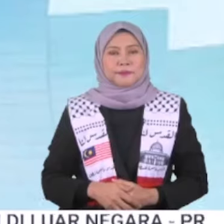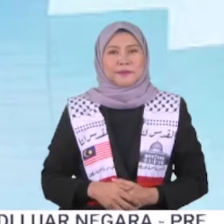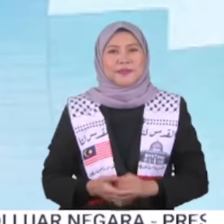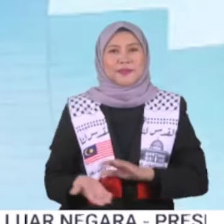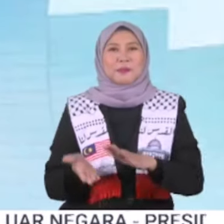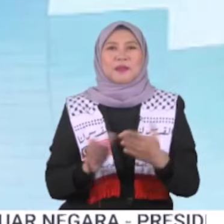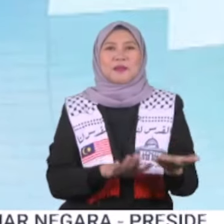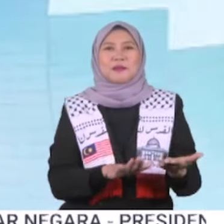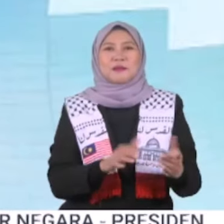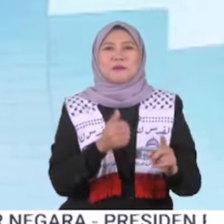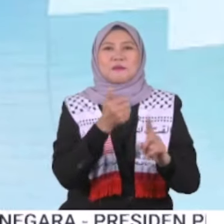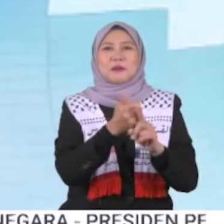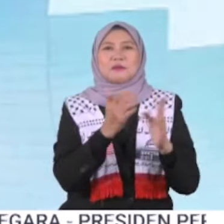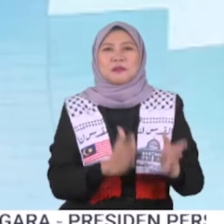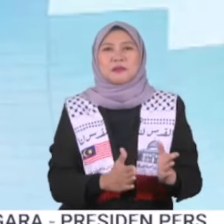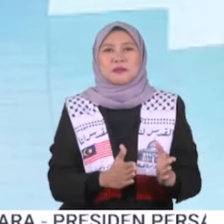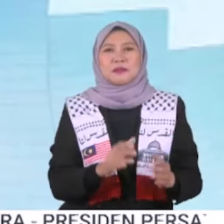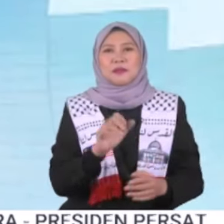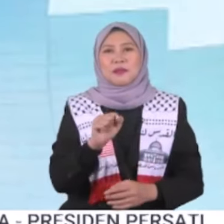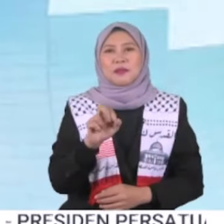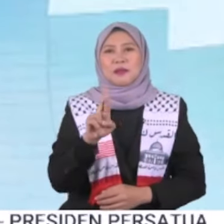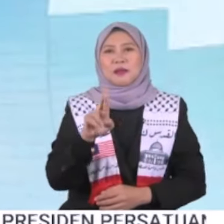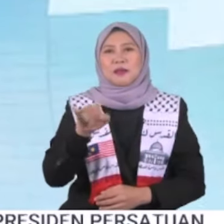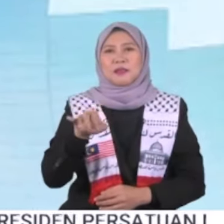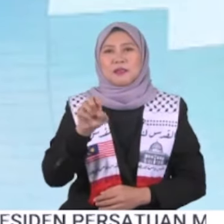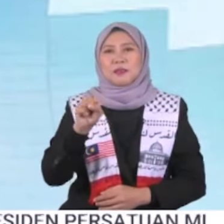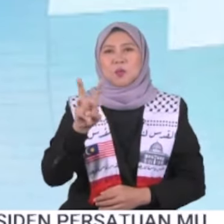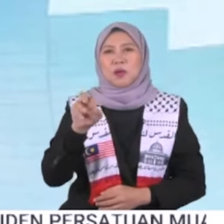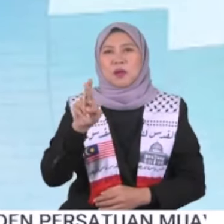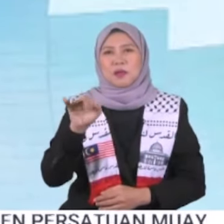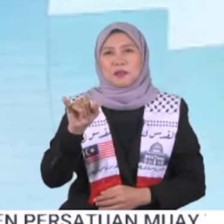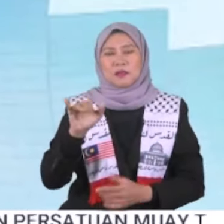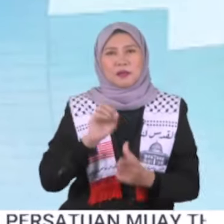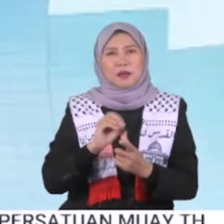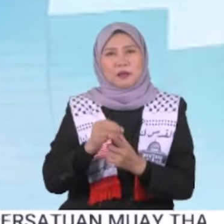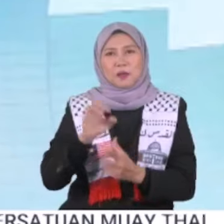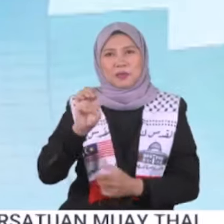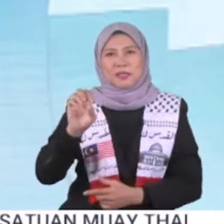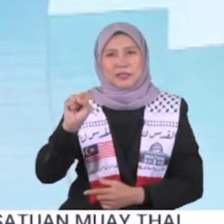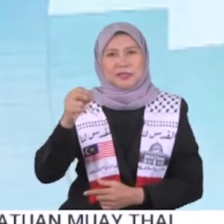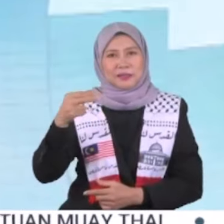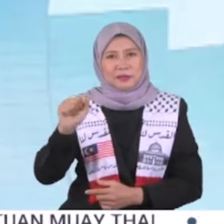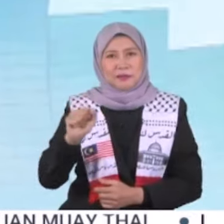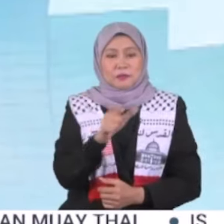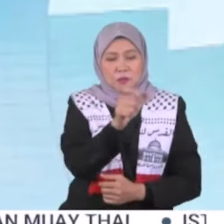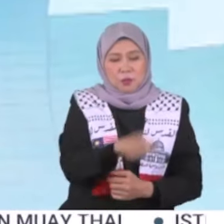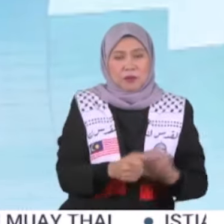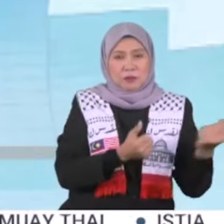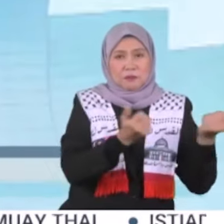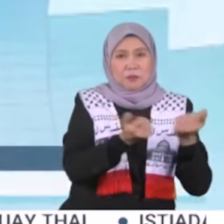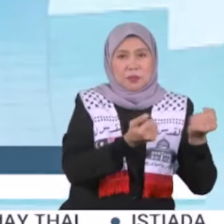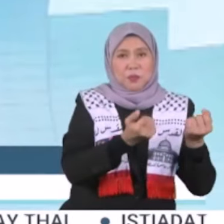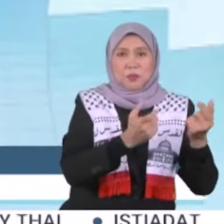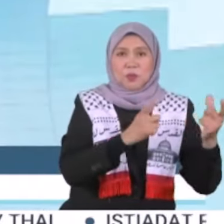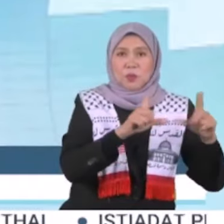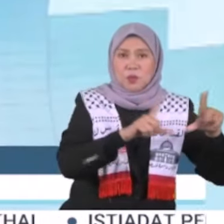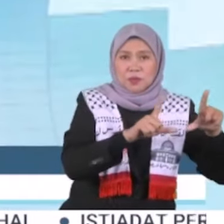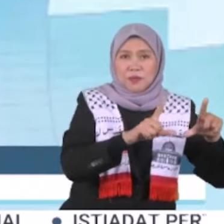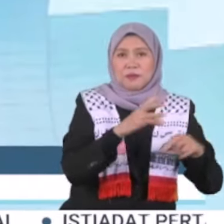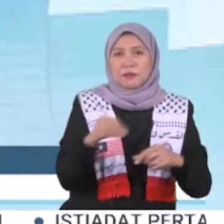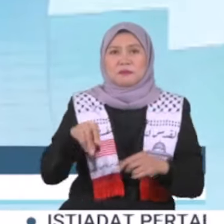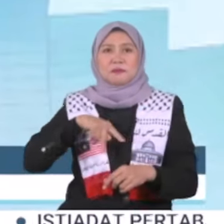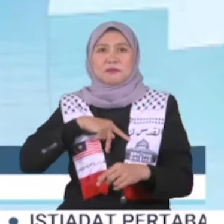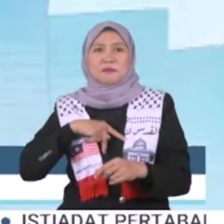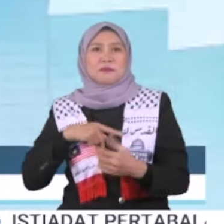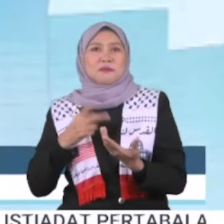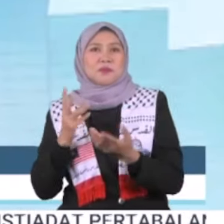Susulan kematian mangsa buli siber A. Rajeswari atau dikenali sebagai Isha, seorang pemandu lori dan seorang pemilik rumah kebajikan dihadapkan